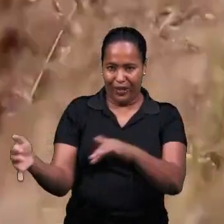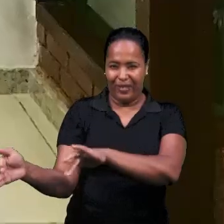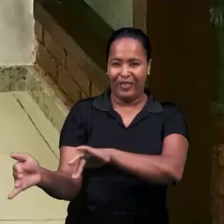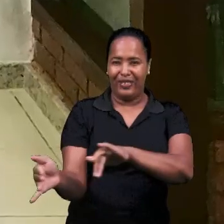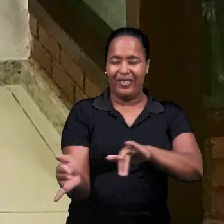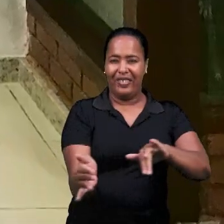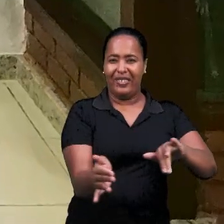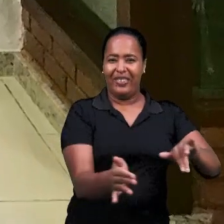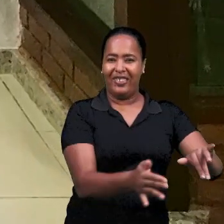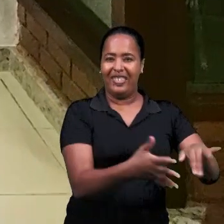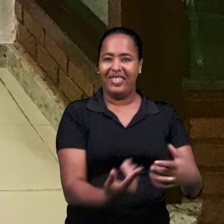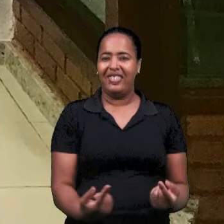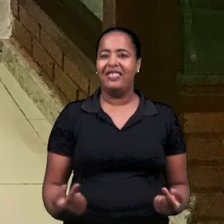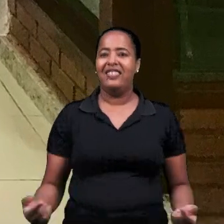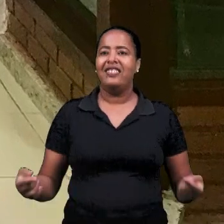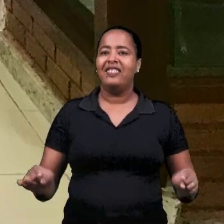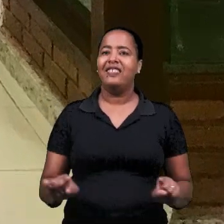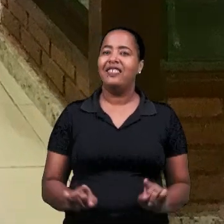ce matin.